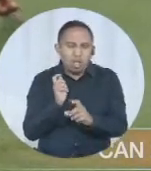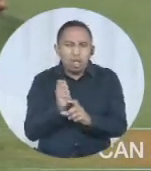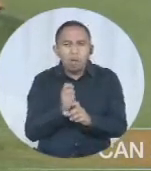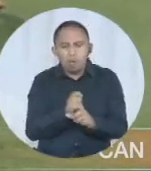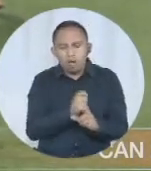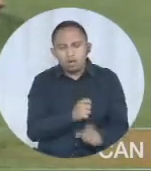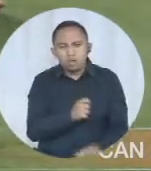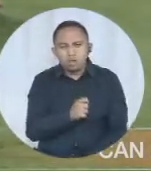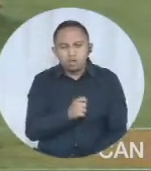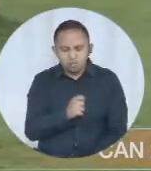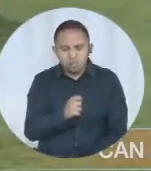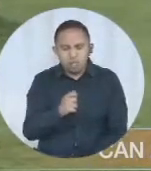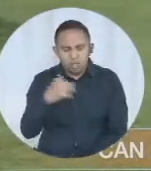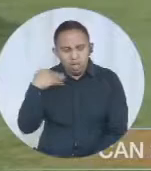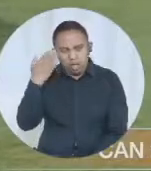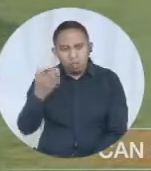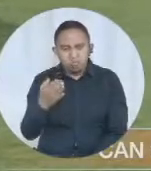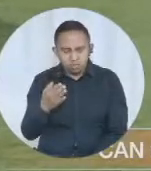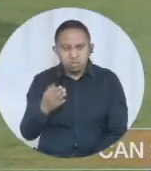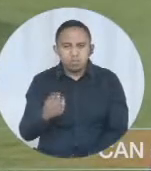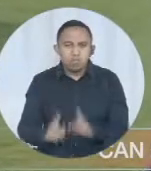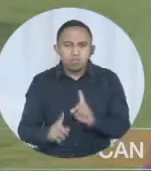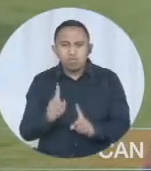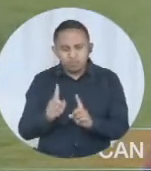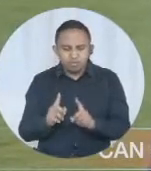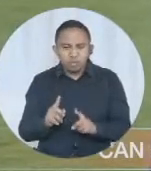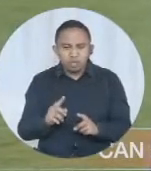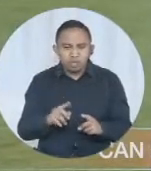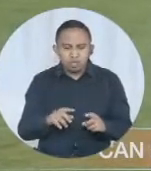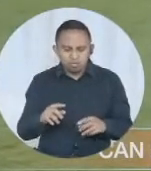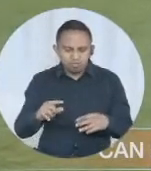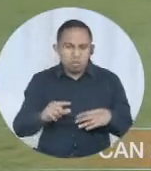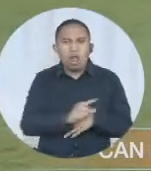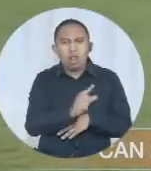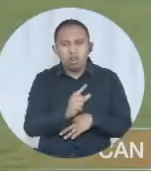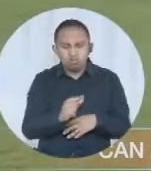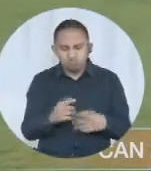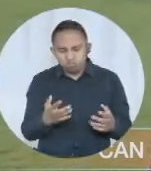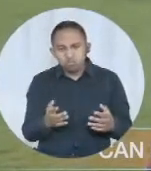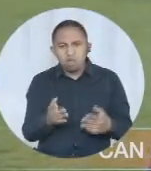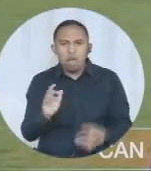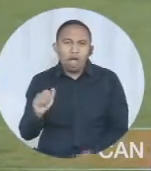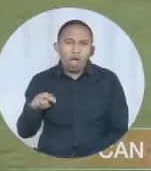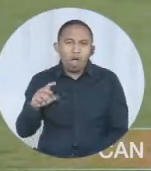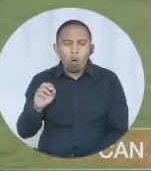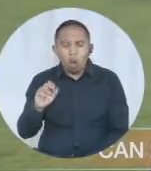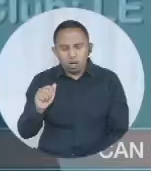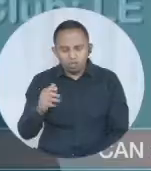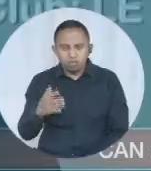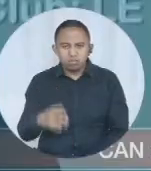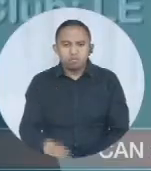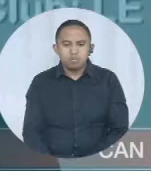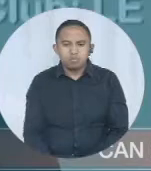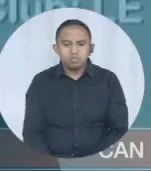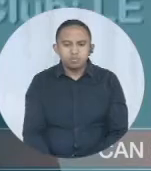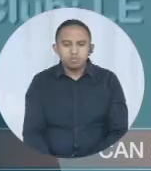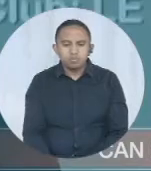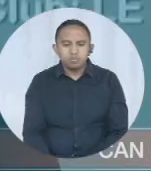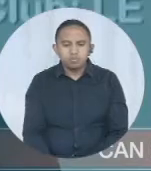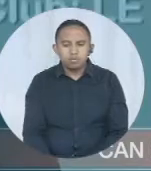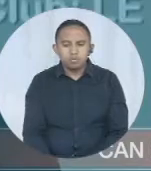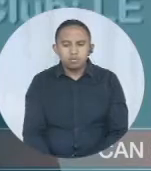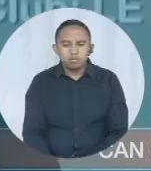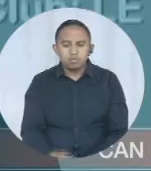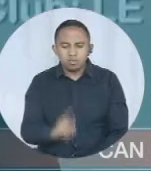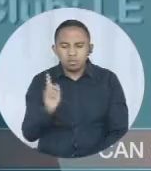anatin'izay lalao izay ho ataontsika amin'ny Ghana sy Angola amin'ny Jourjien sy Zido izao. Makasika an'ireo mpilalao vaovao,